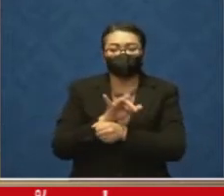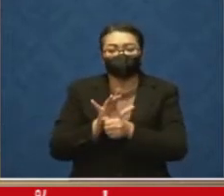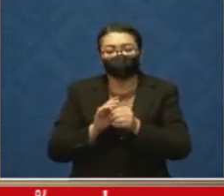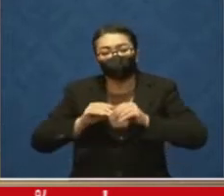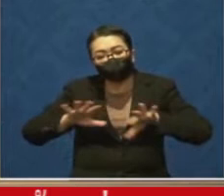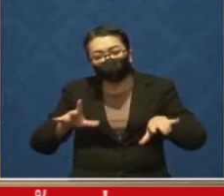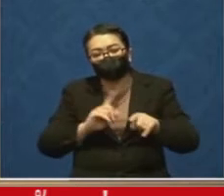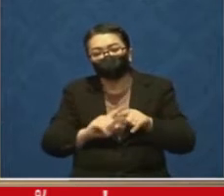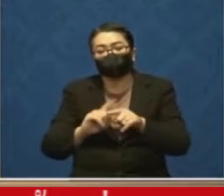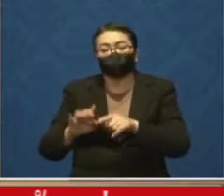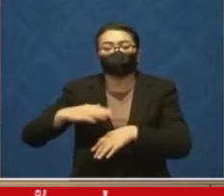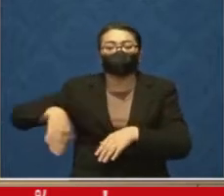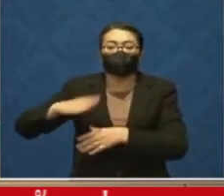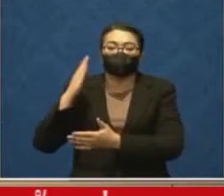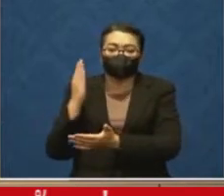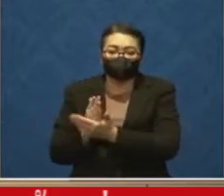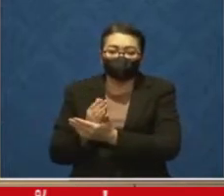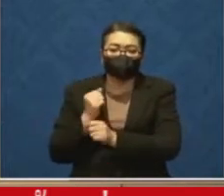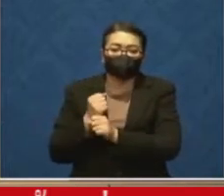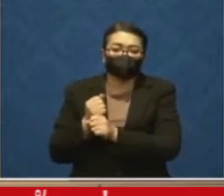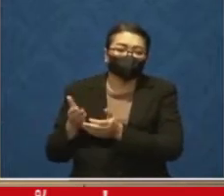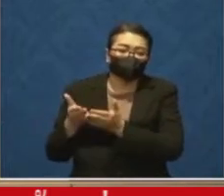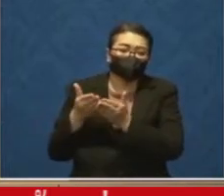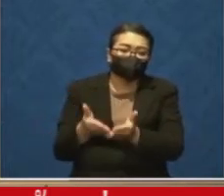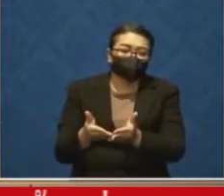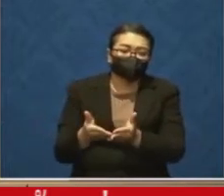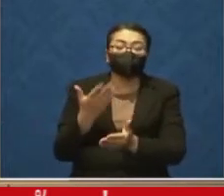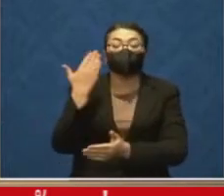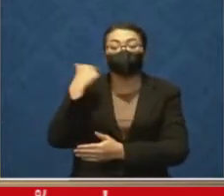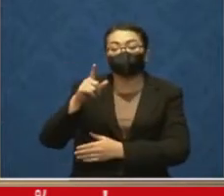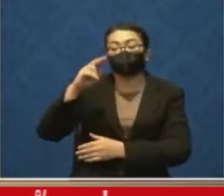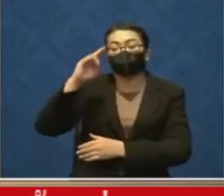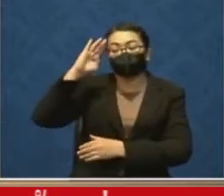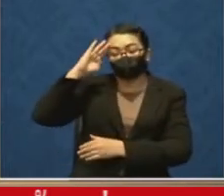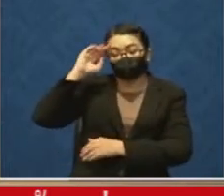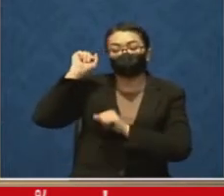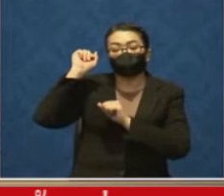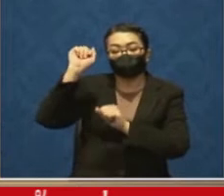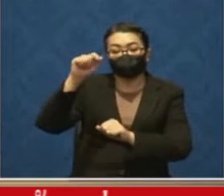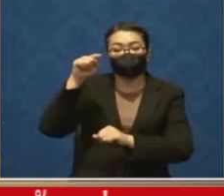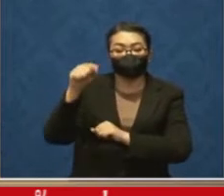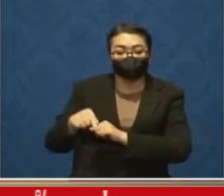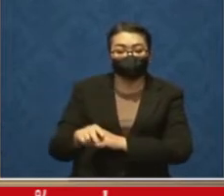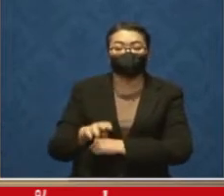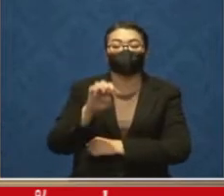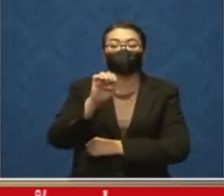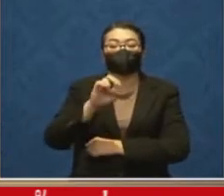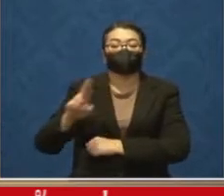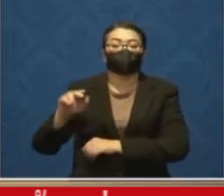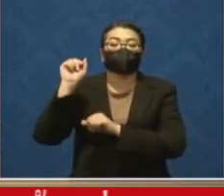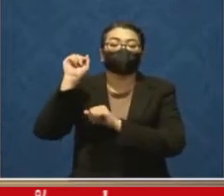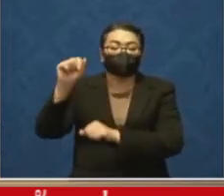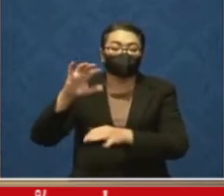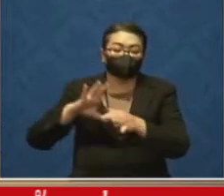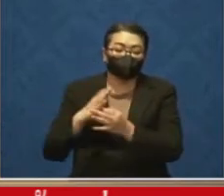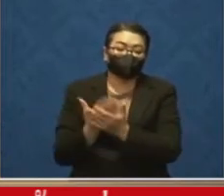19และทำให้ลูกเรอประมงมีน้อยนะครับเนองจากการปกาศของท่านนะครับเพระโนIUU และโดนEU เขาประกาศมา